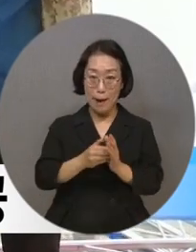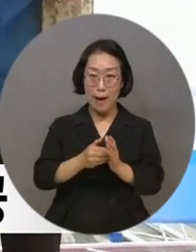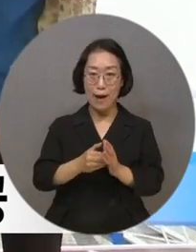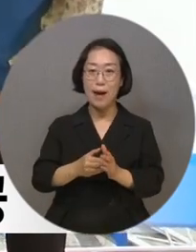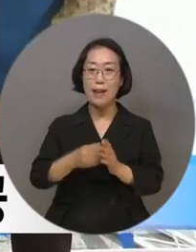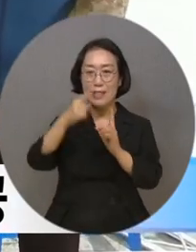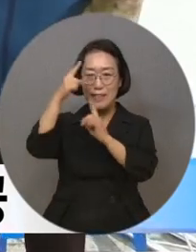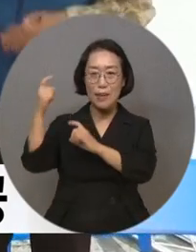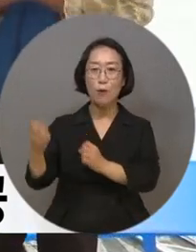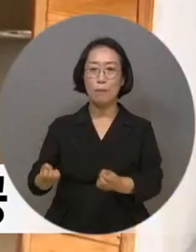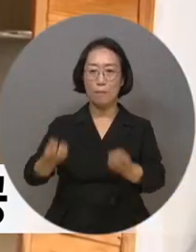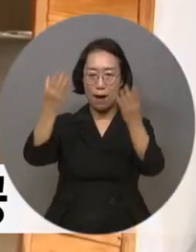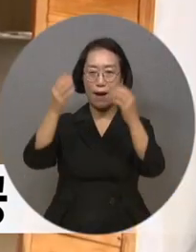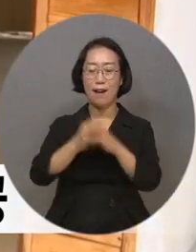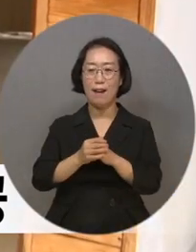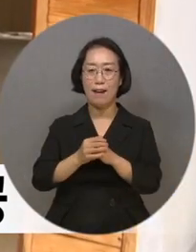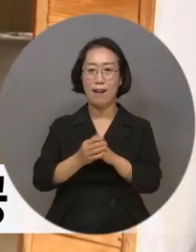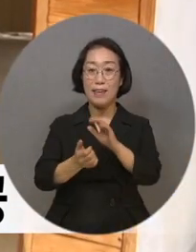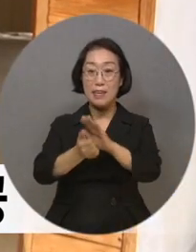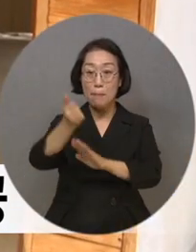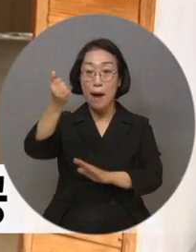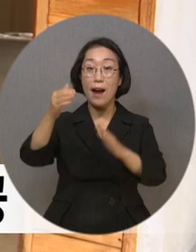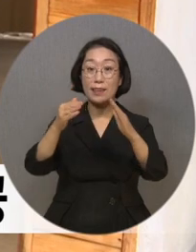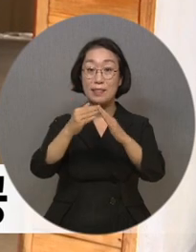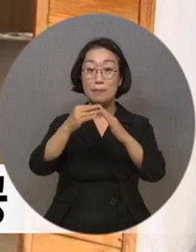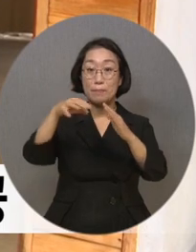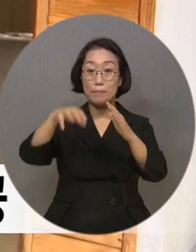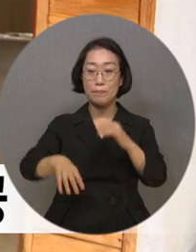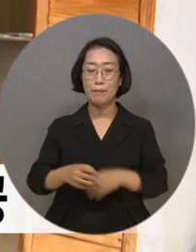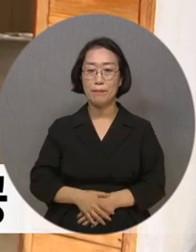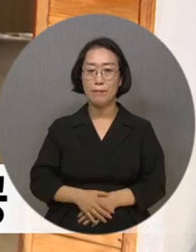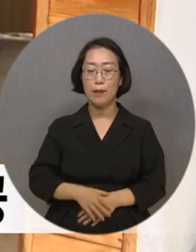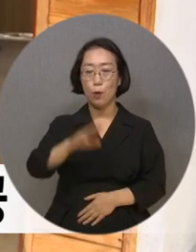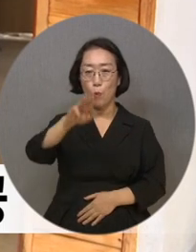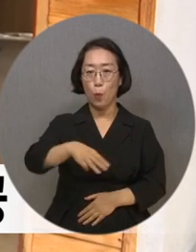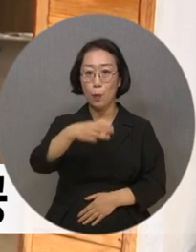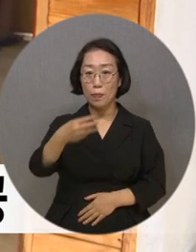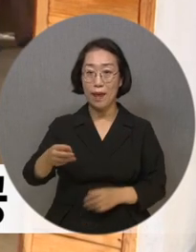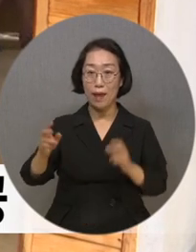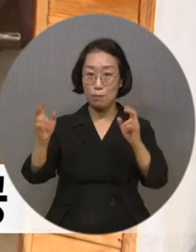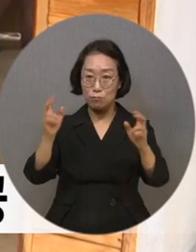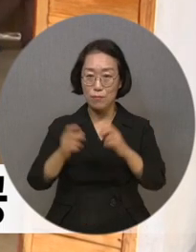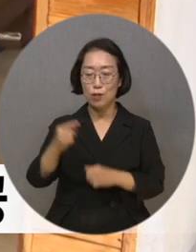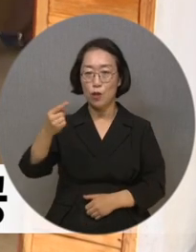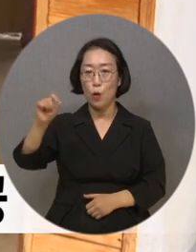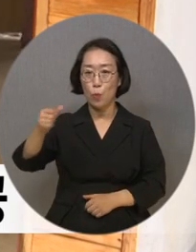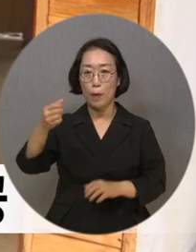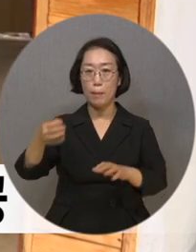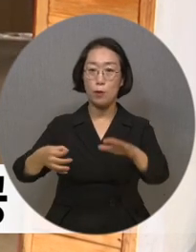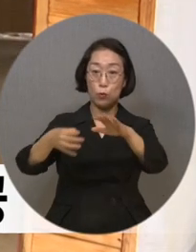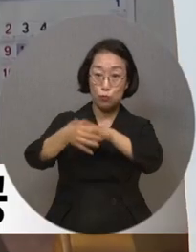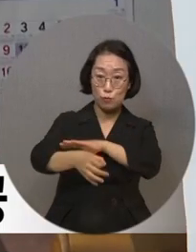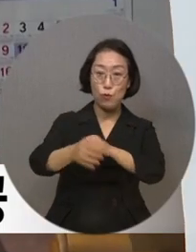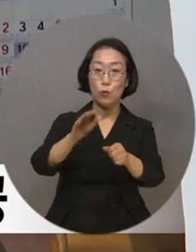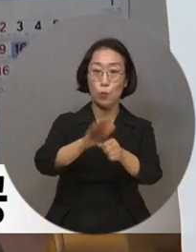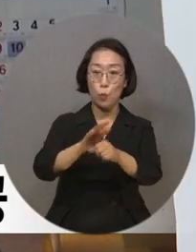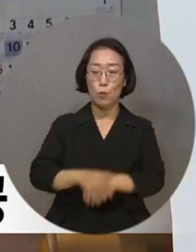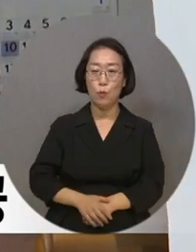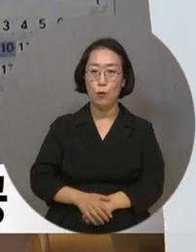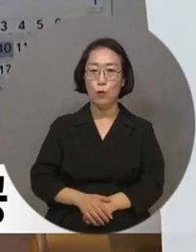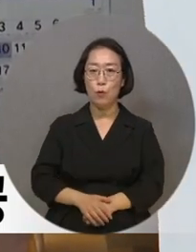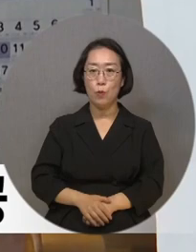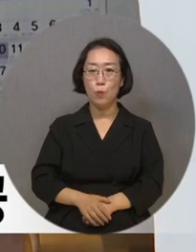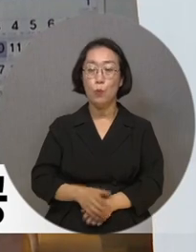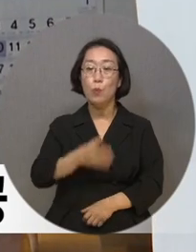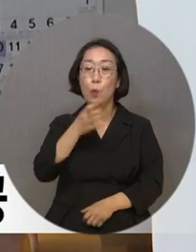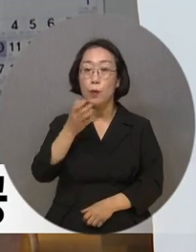가졌습니다 희망하우스 23호는 롯데케미칼 여수공장이 1500만원을 기탁하고 여수시